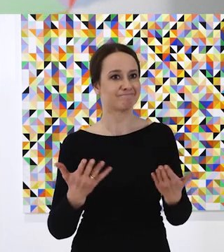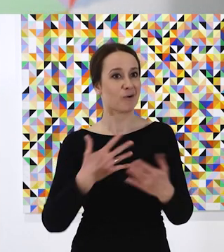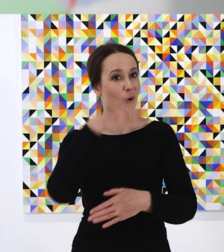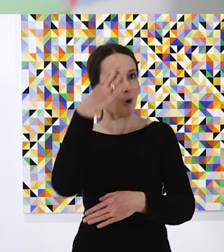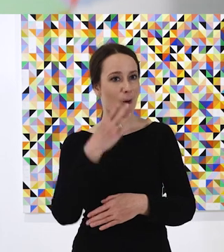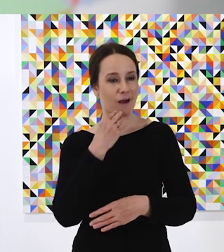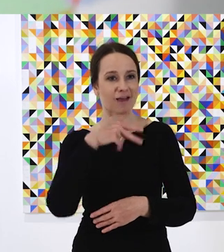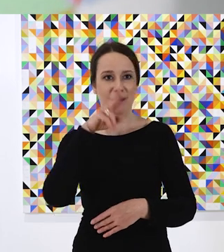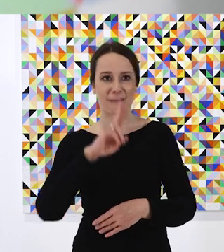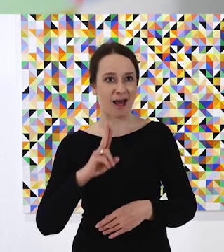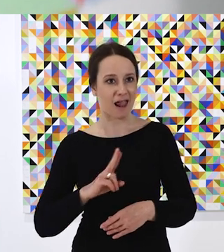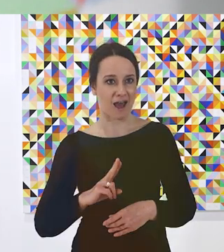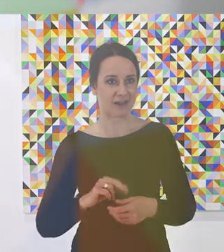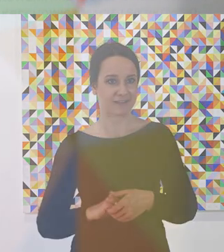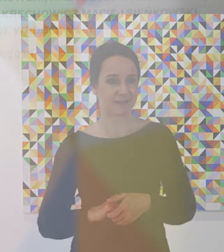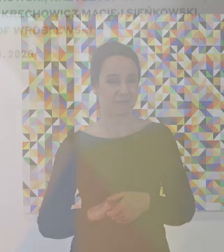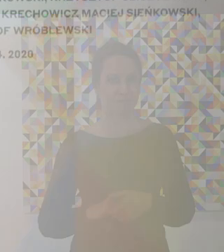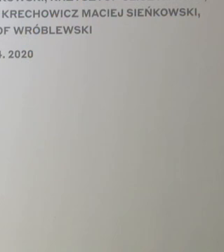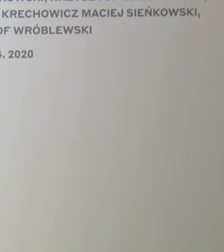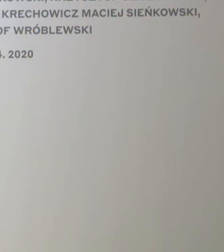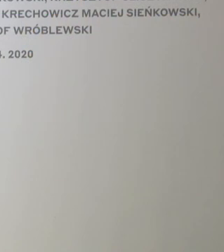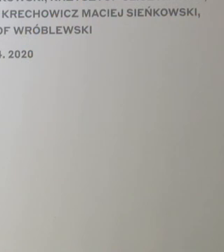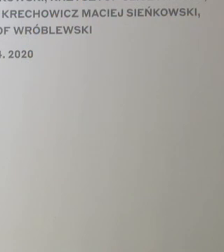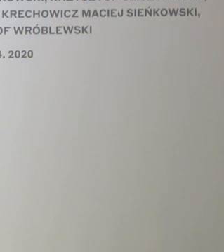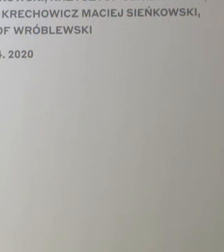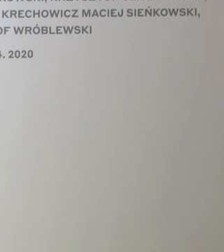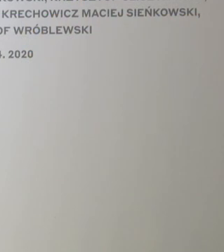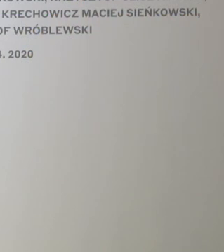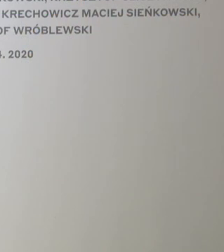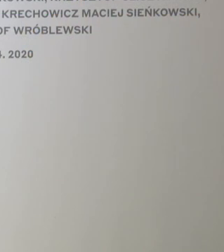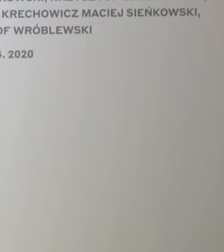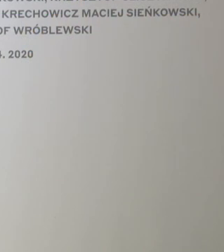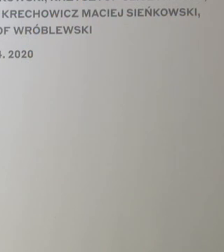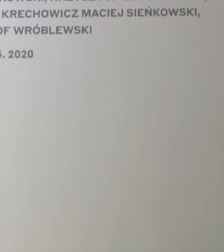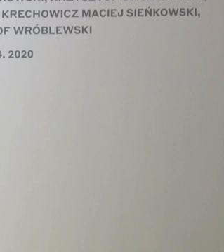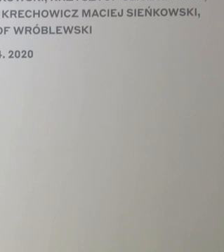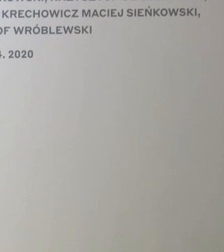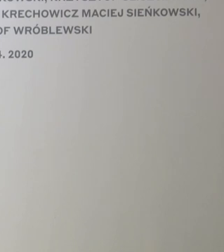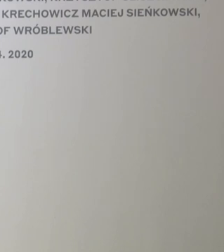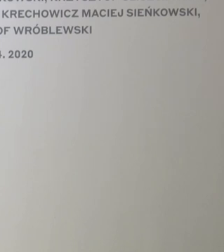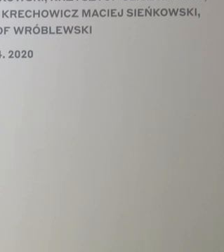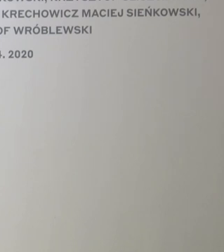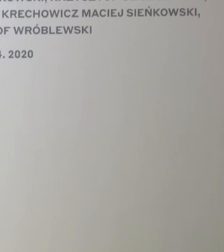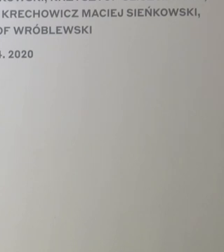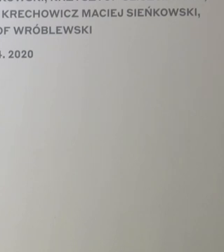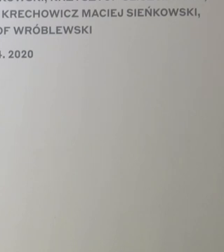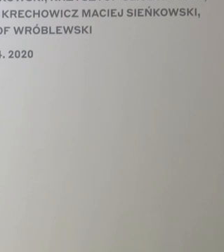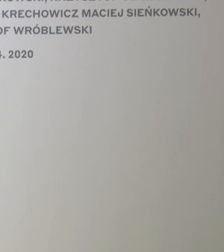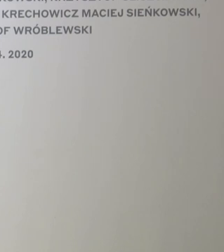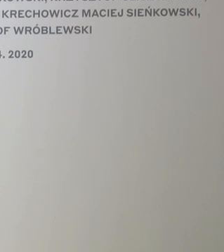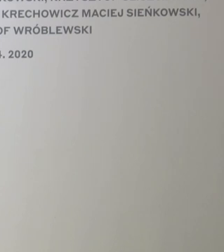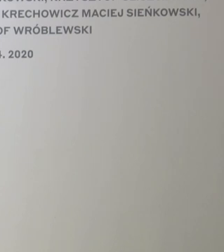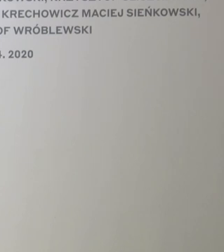malarski pewien pełen pełen różnych napięcie i kolorystycznych które